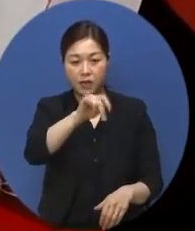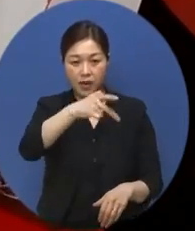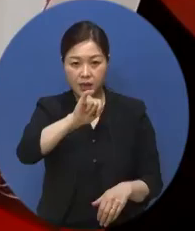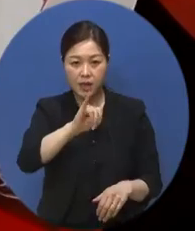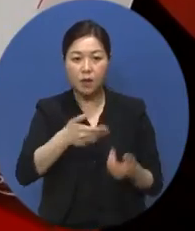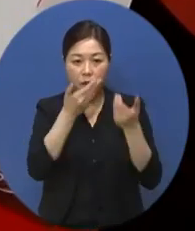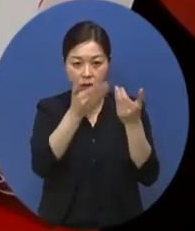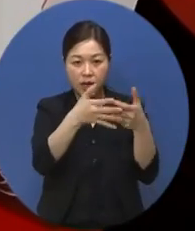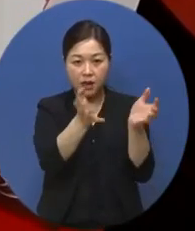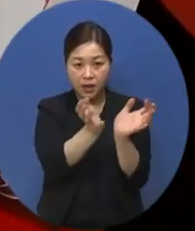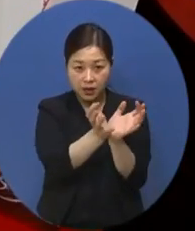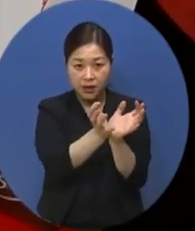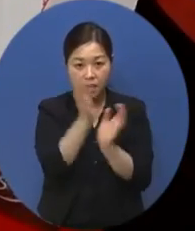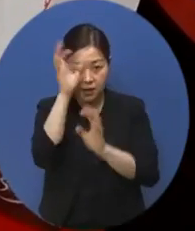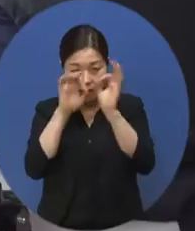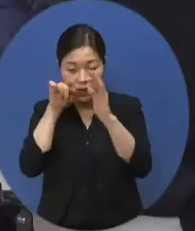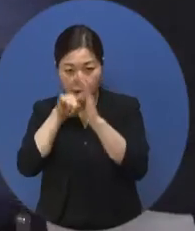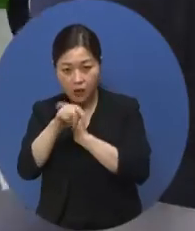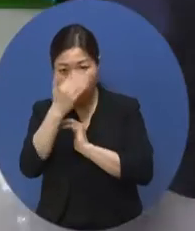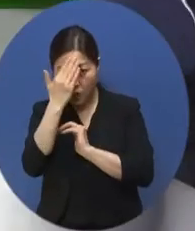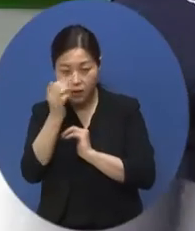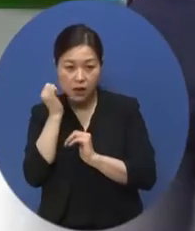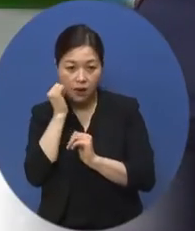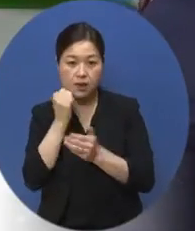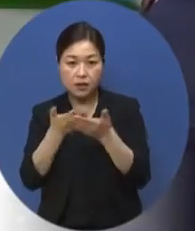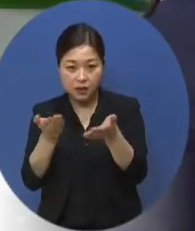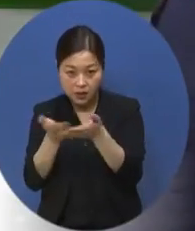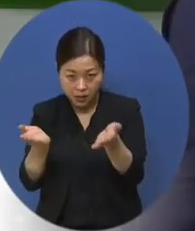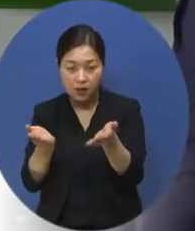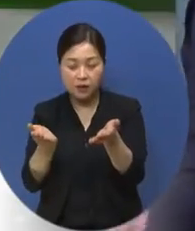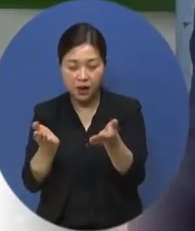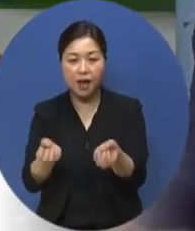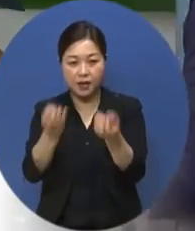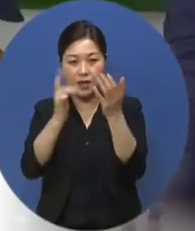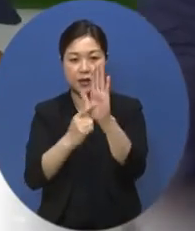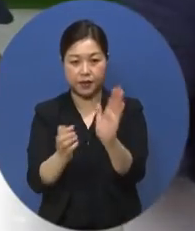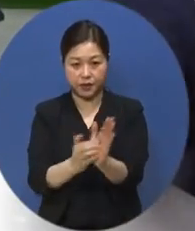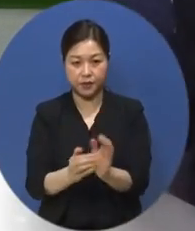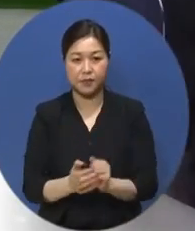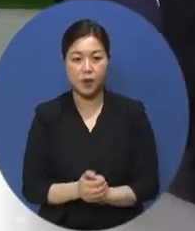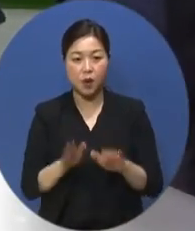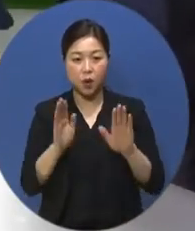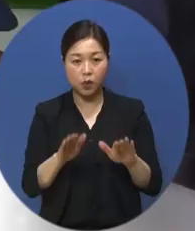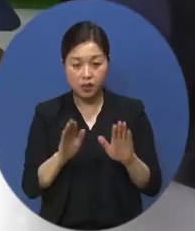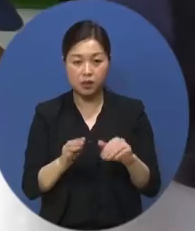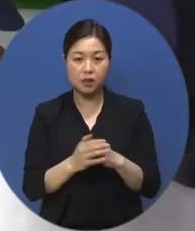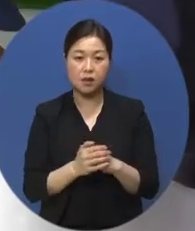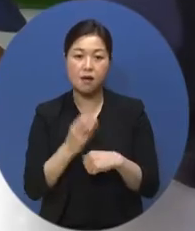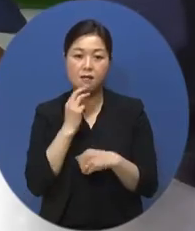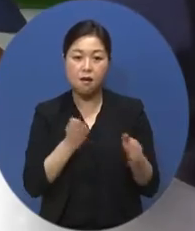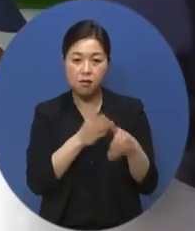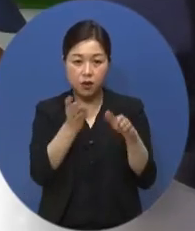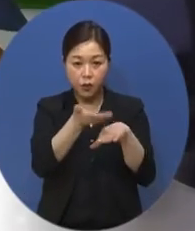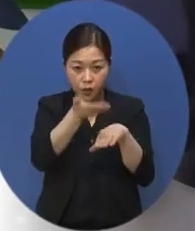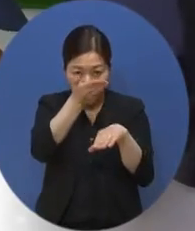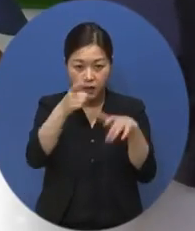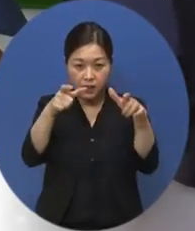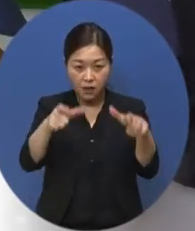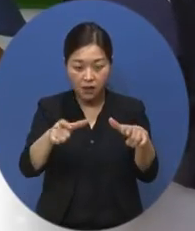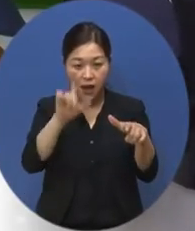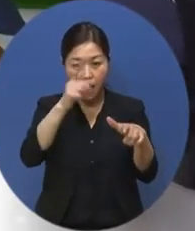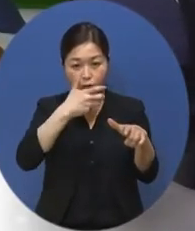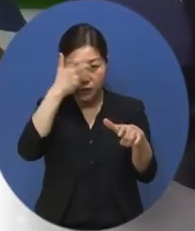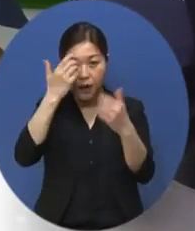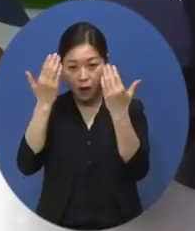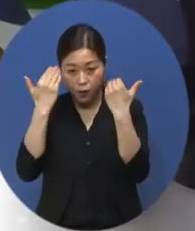간식 나눔 을 진행했습니다 본으로 경기 북부의 한 꼼 학교 우리 탈북민 청소년들이